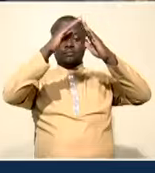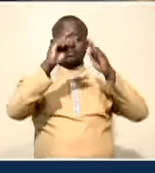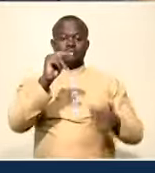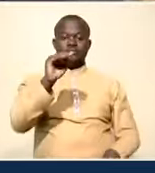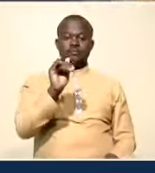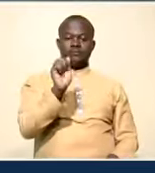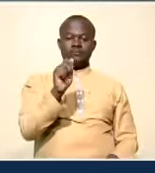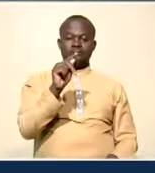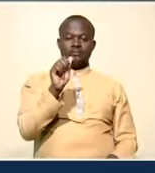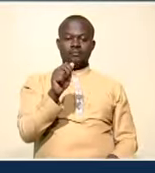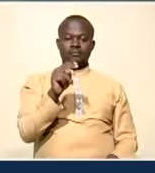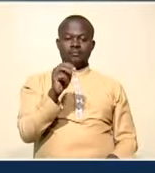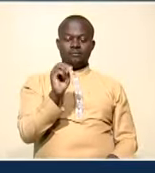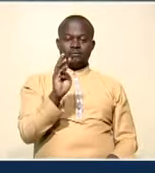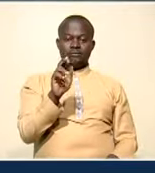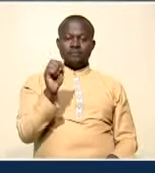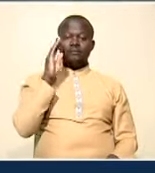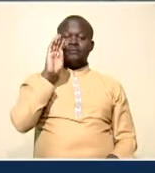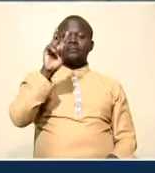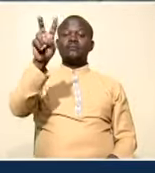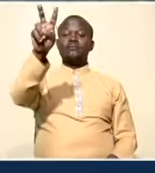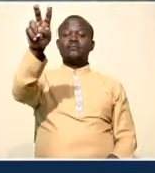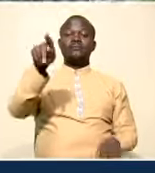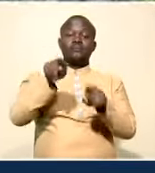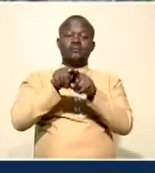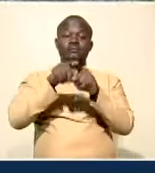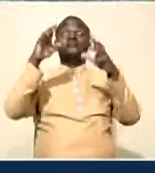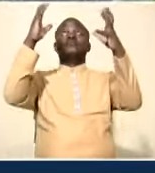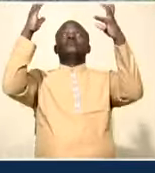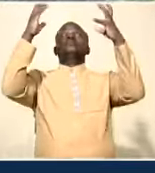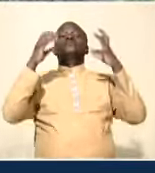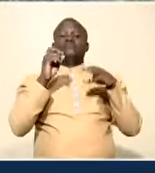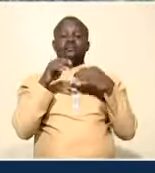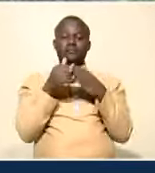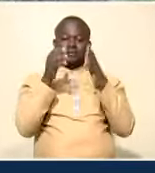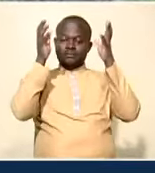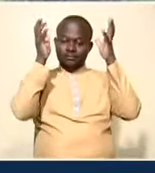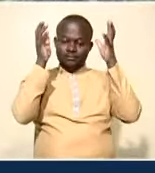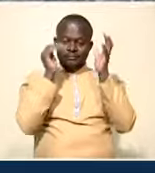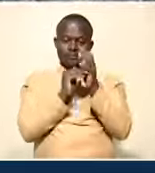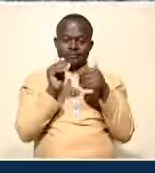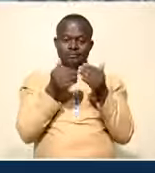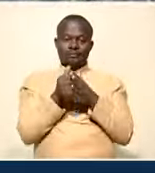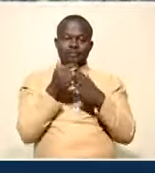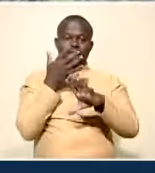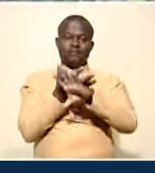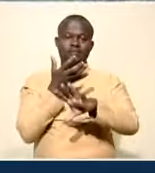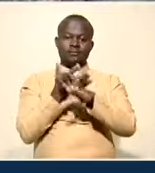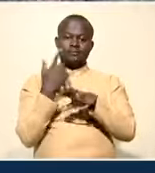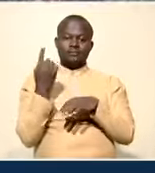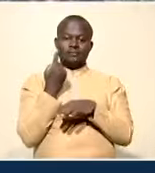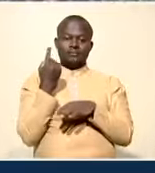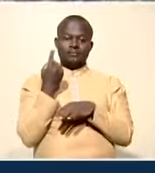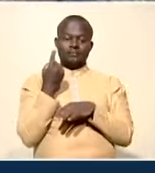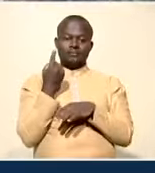akaningura ureba hejuru yawe ugira ngo ugiye kugwira cyangwa se urawikoreye kandi ni ubutare rusa.